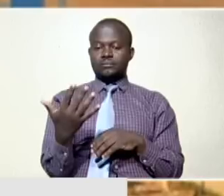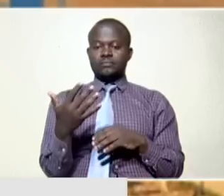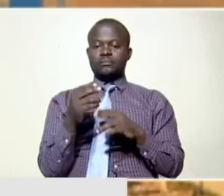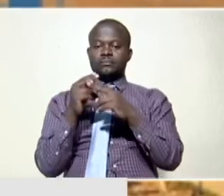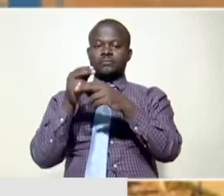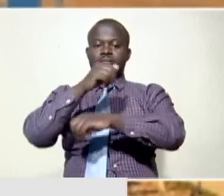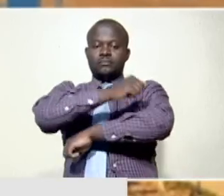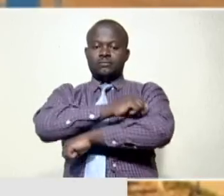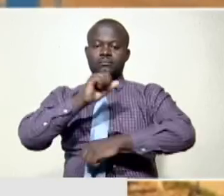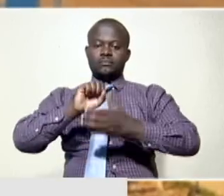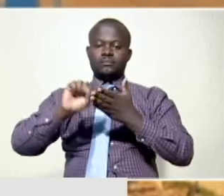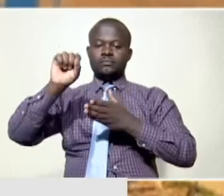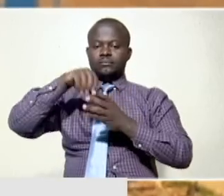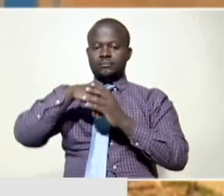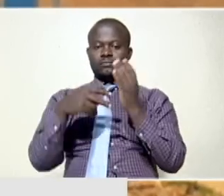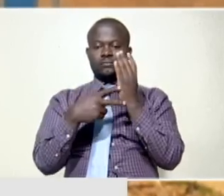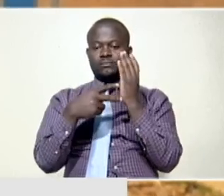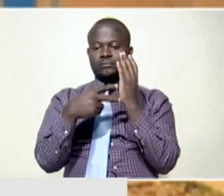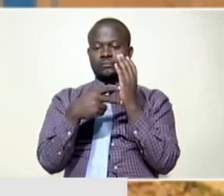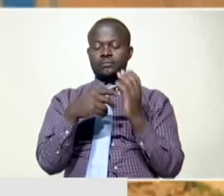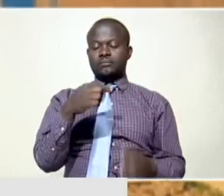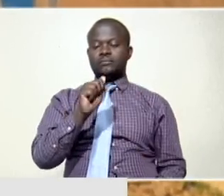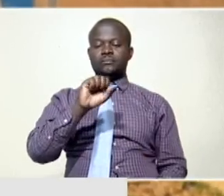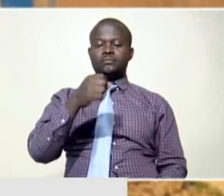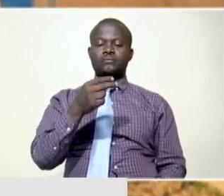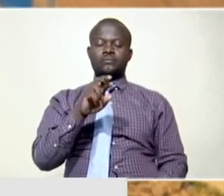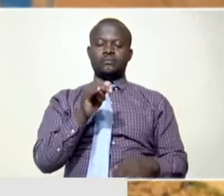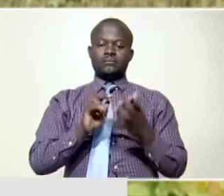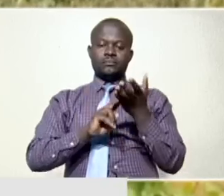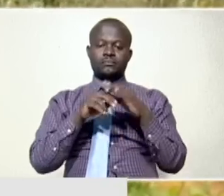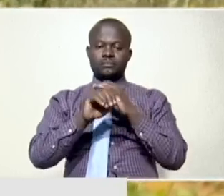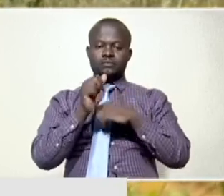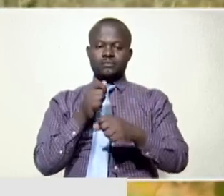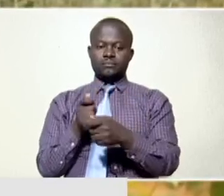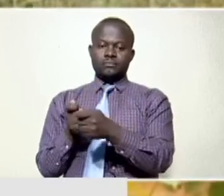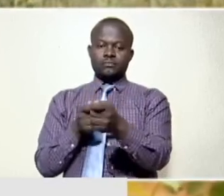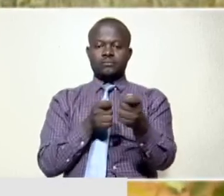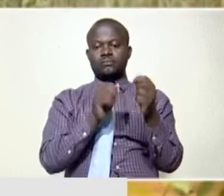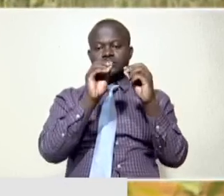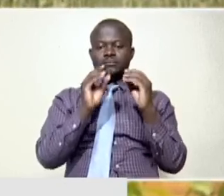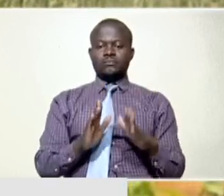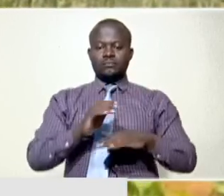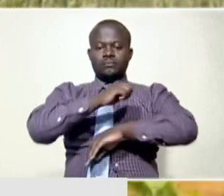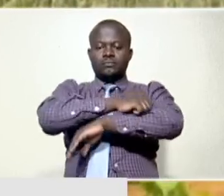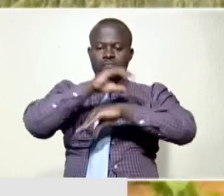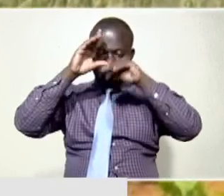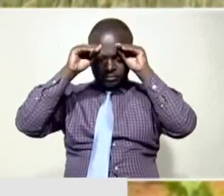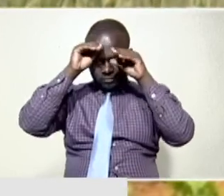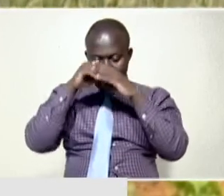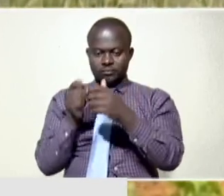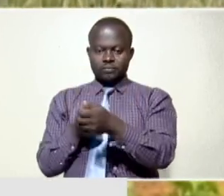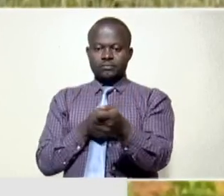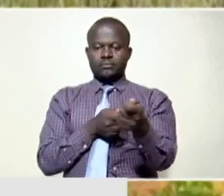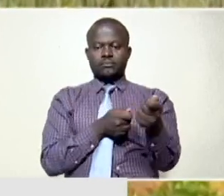izitiza ishuri ryisumbuye ry'imyuga n'ubumenyingiro rya Gashari ngo rizikoreshe mu bikorwa byo kuhira no kwigisha abanyeshuri biga mu ishami ryo kuhira